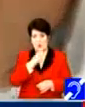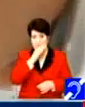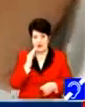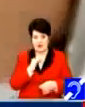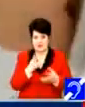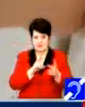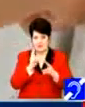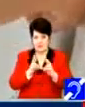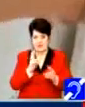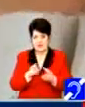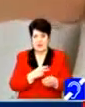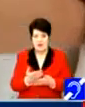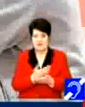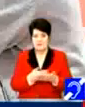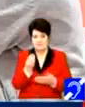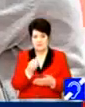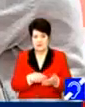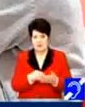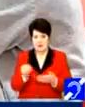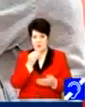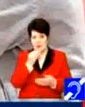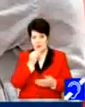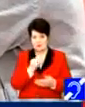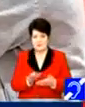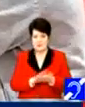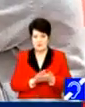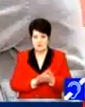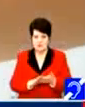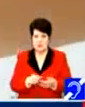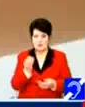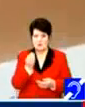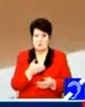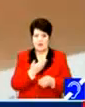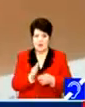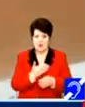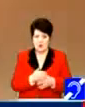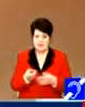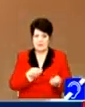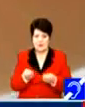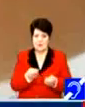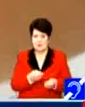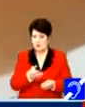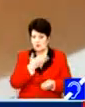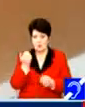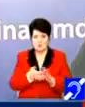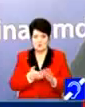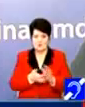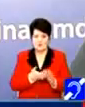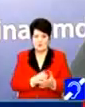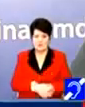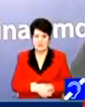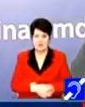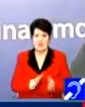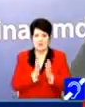se tot plâng că ei adună bani pentru a cumpăra produse de igienă pentru că sumele alocate de autorități nu sunt suficiente. Așa